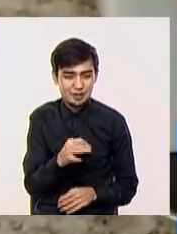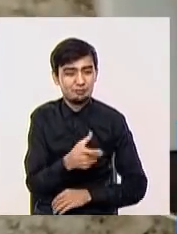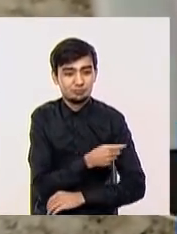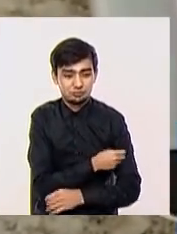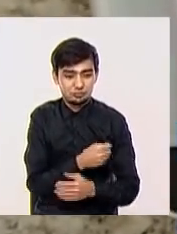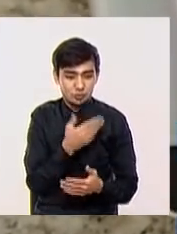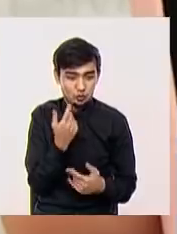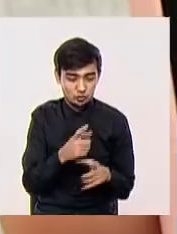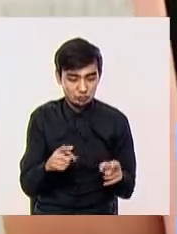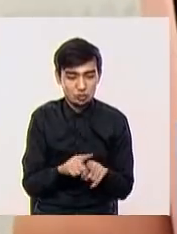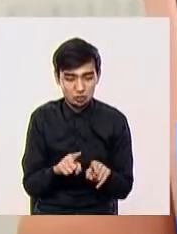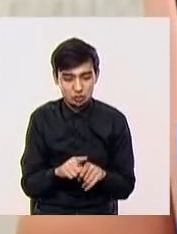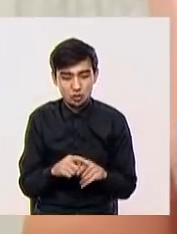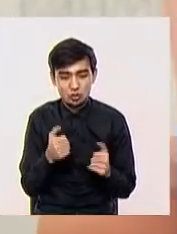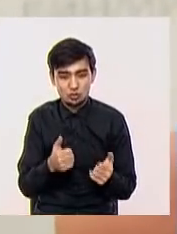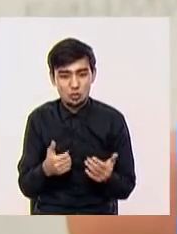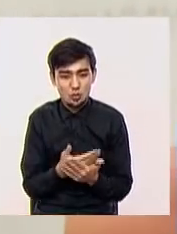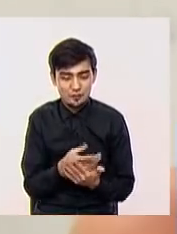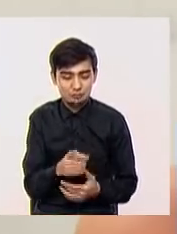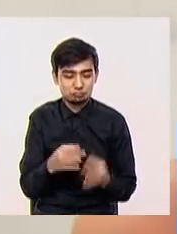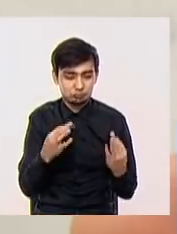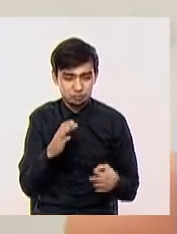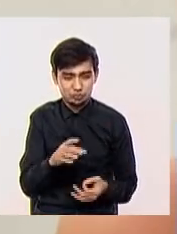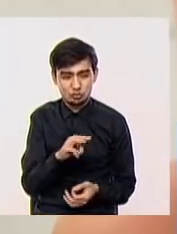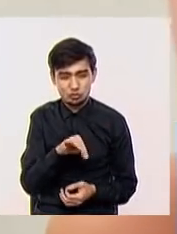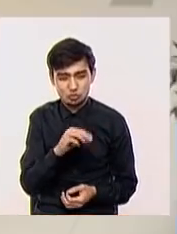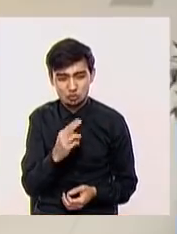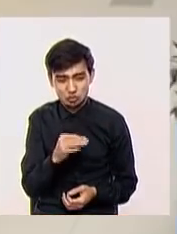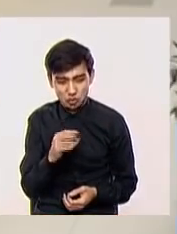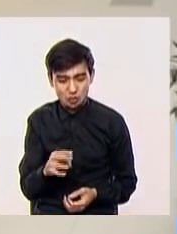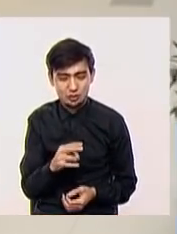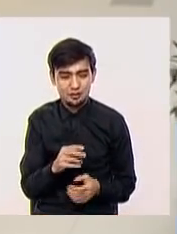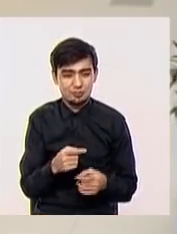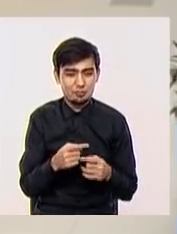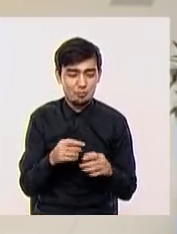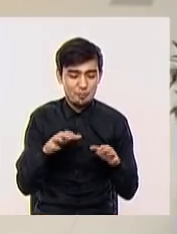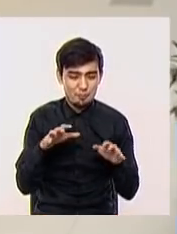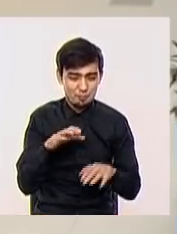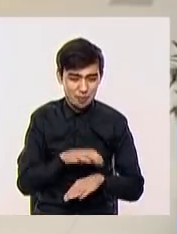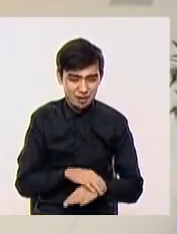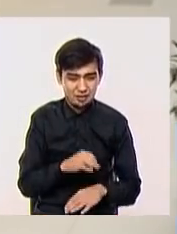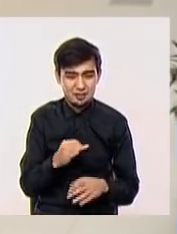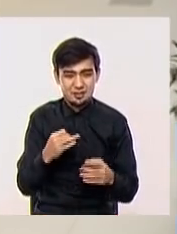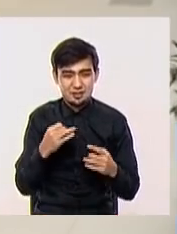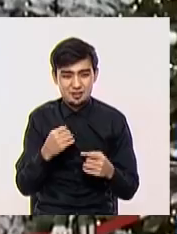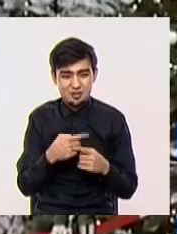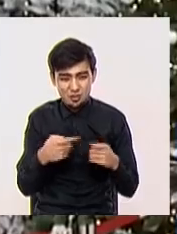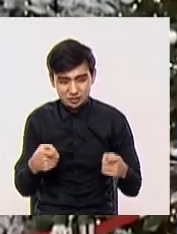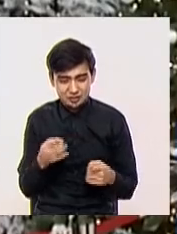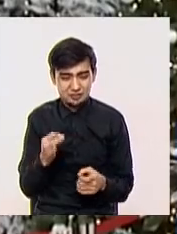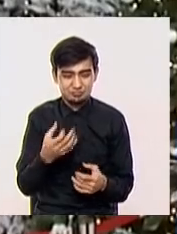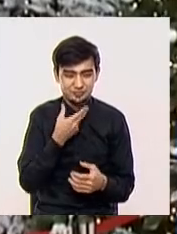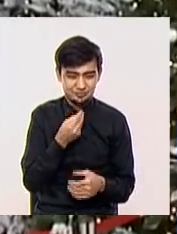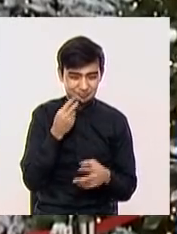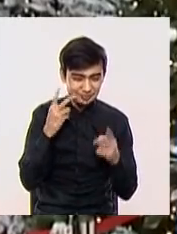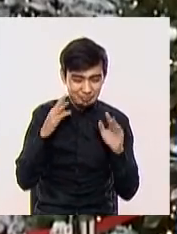невакцинированным. Их будут запускать во все зоны, аэропорты, вокзалы, банки, гостиницы и салоны красоты, а также образовательные